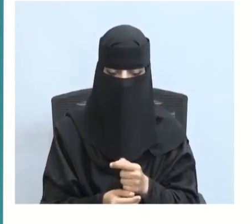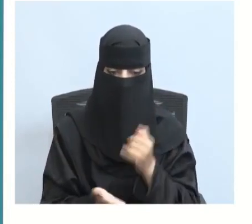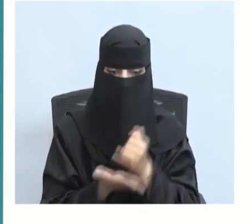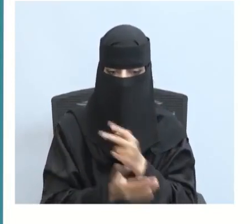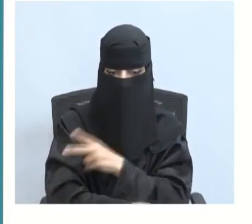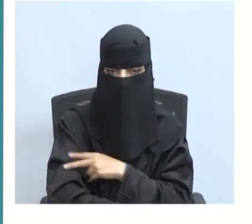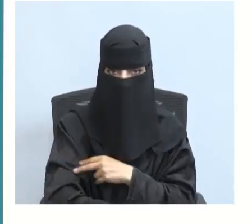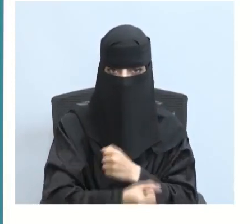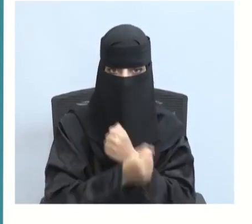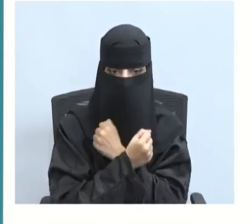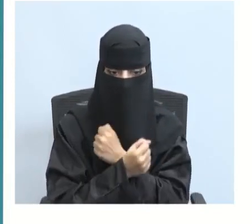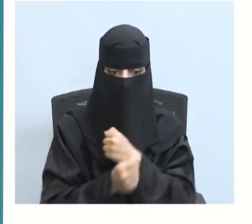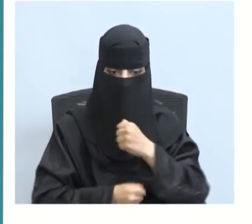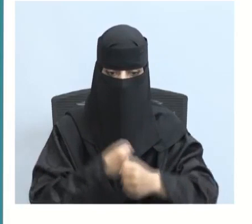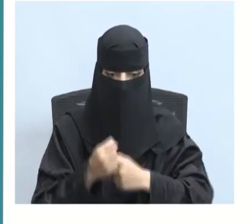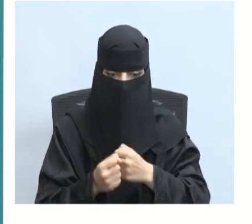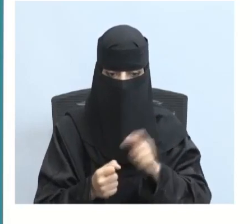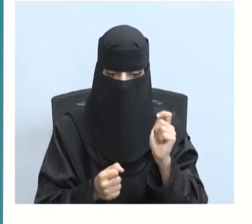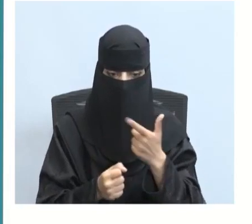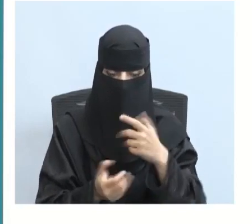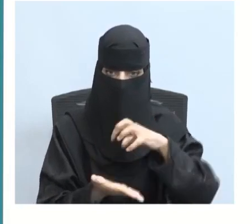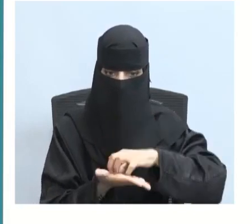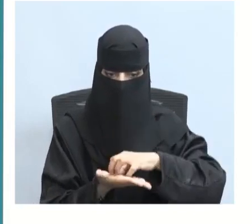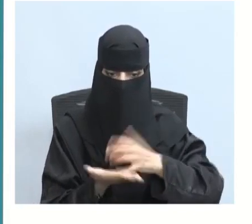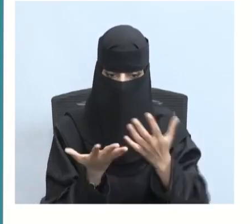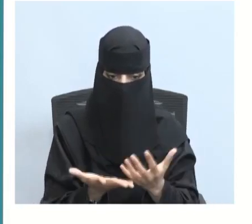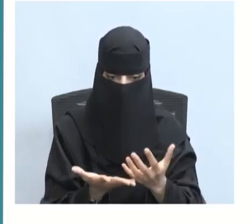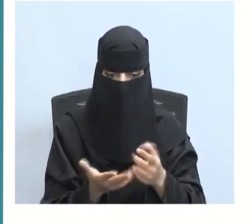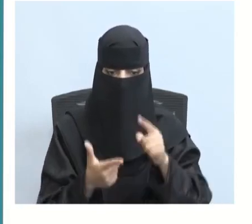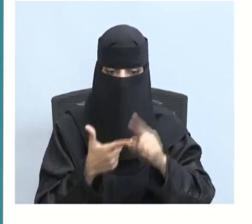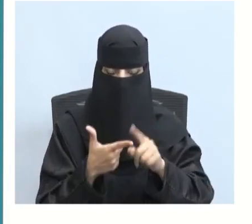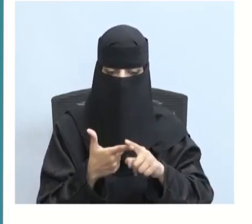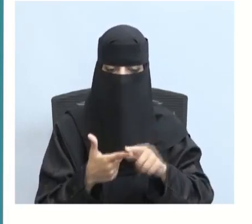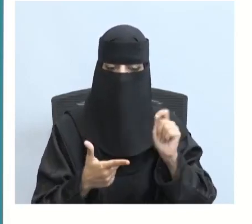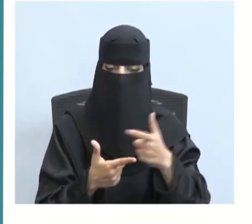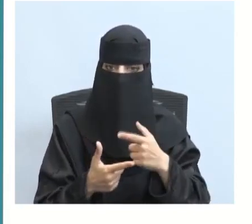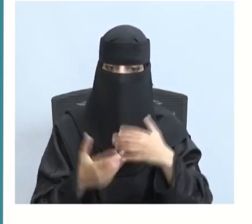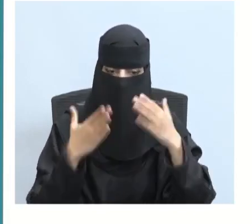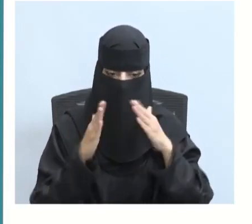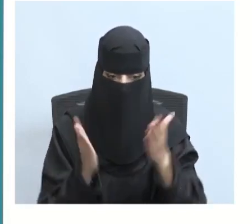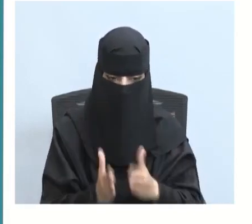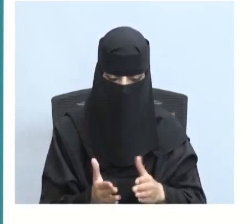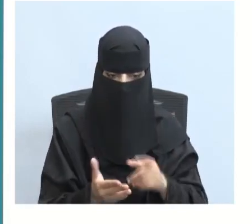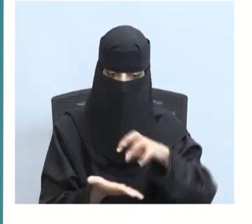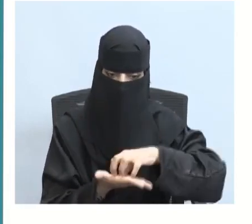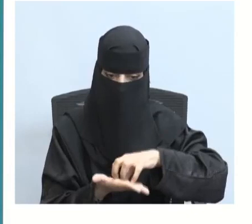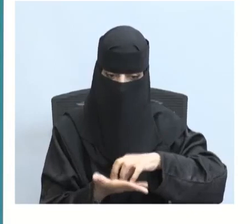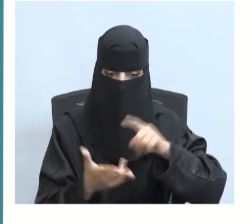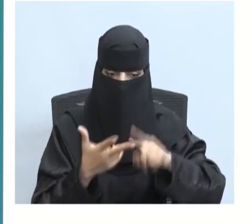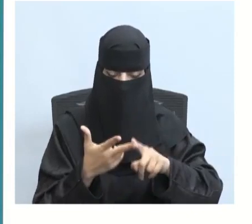الجسم وكتلته سرعه الجسم وموضعه كتله الجسم وارتفاعه ارتفاع الجسم